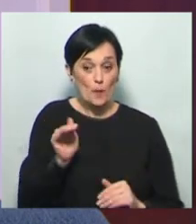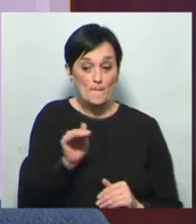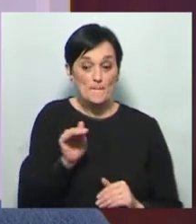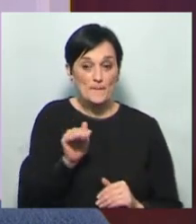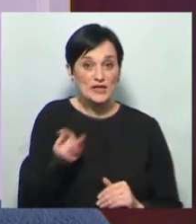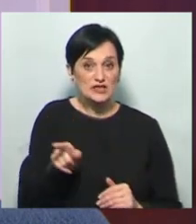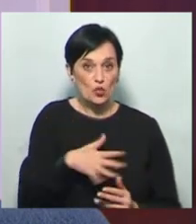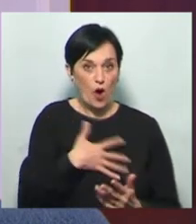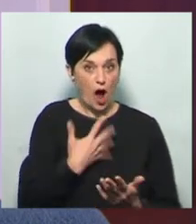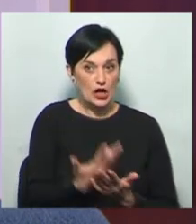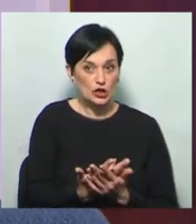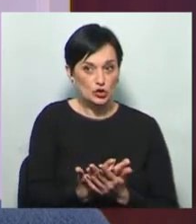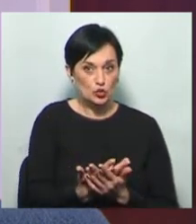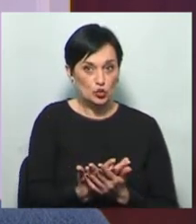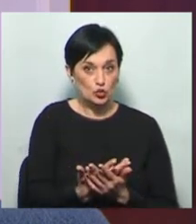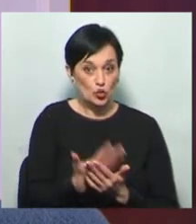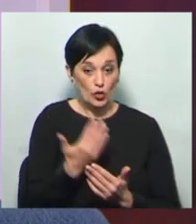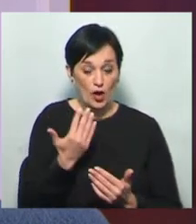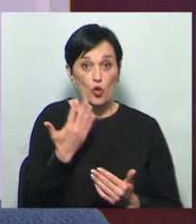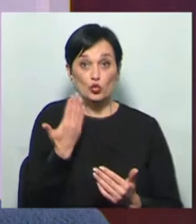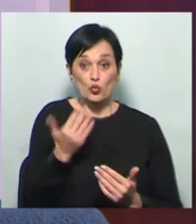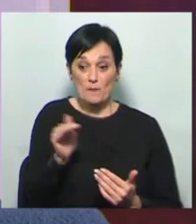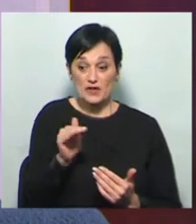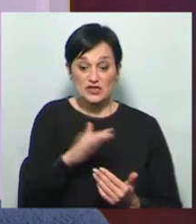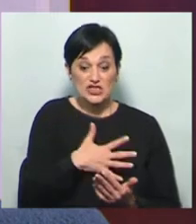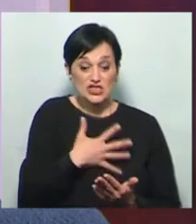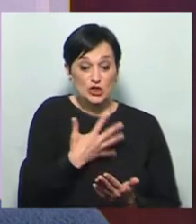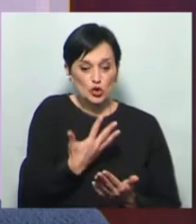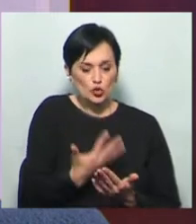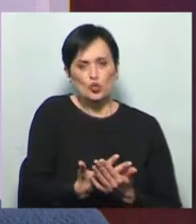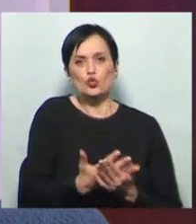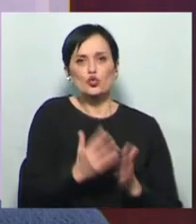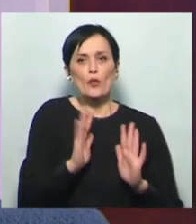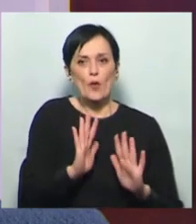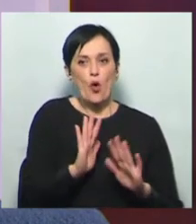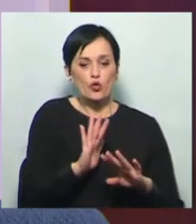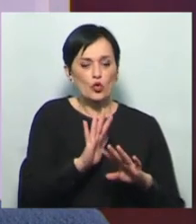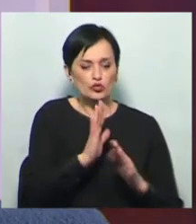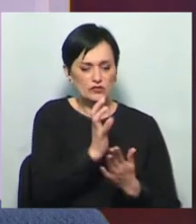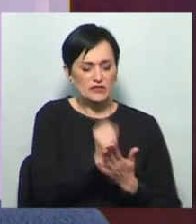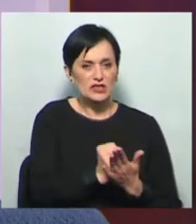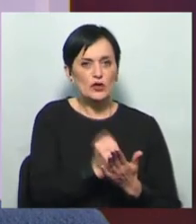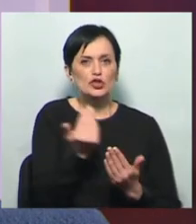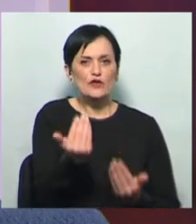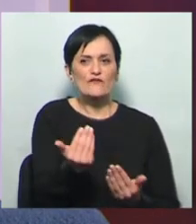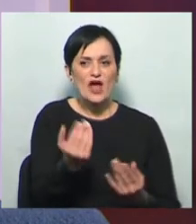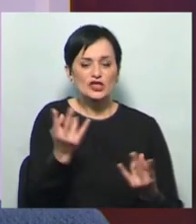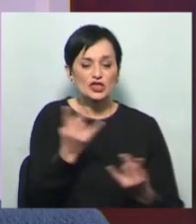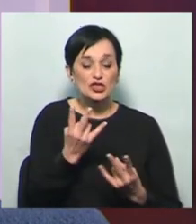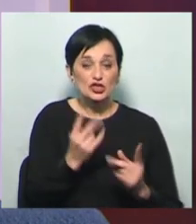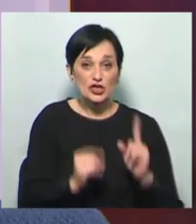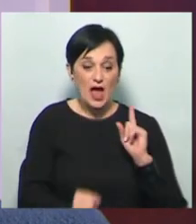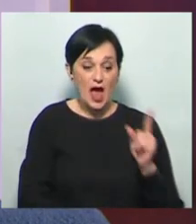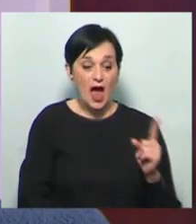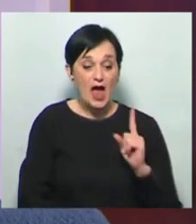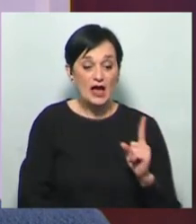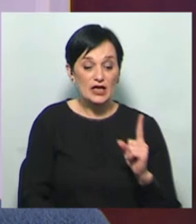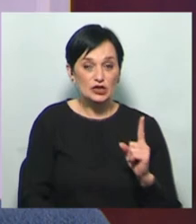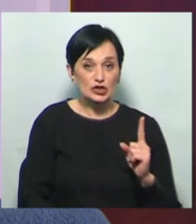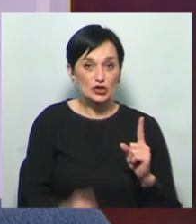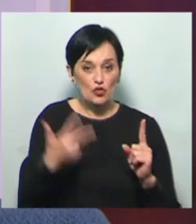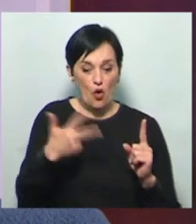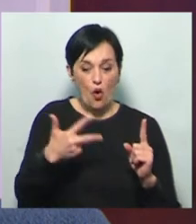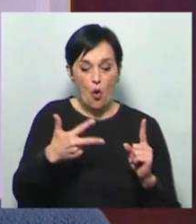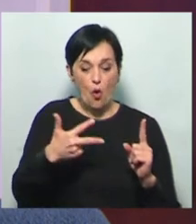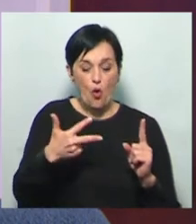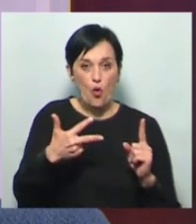ფიზიკურად აქტიური ხართ. რა თქმა უნდა, ეს პარამეტრი იქნება მხოლოდ საბაზისო და თქვენ გვჭირდებათ 1 კილოგრამზე